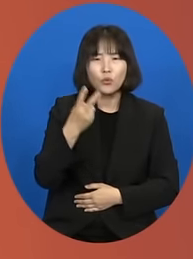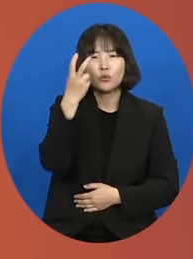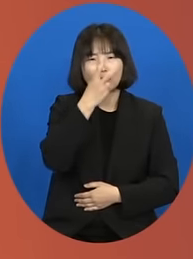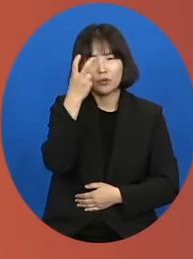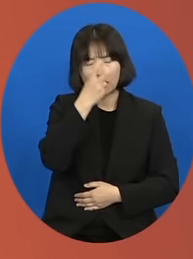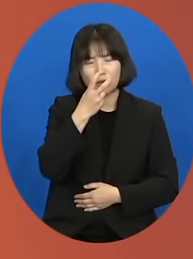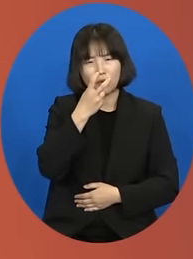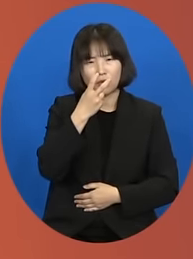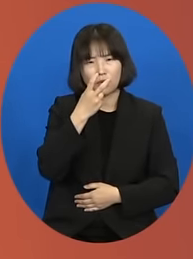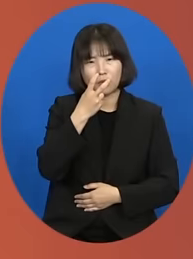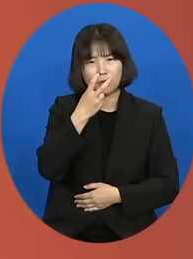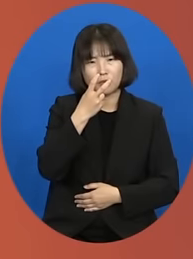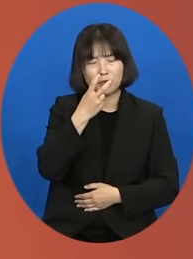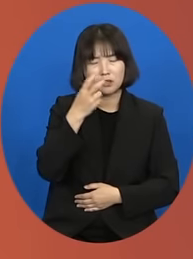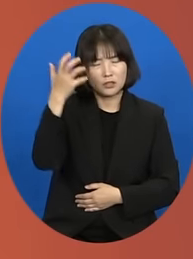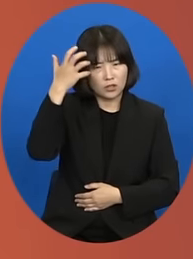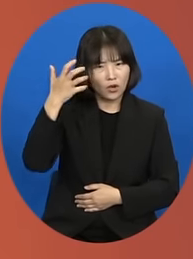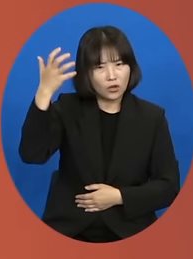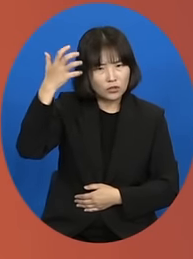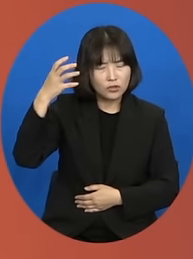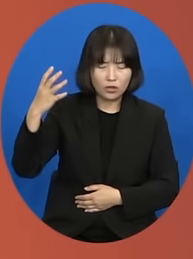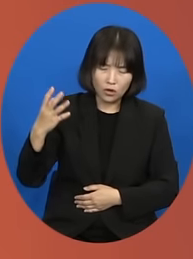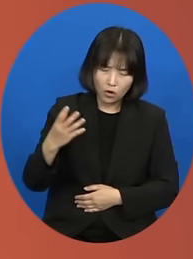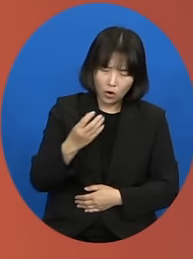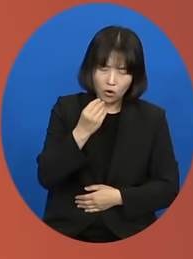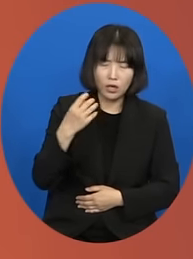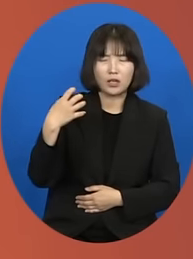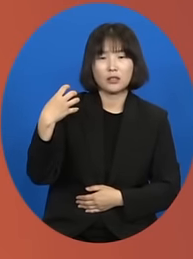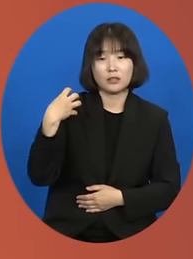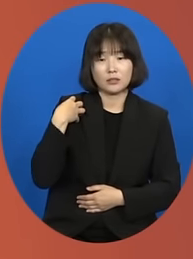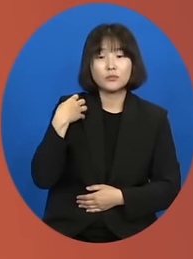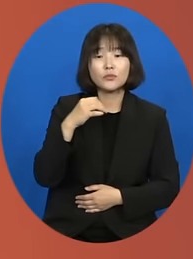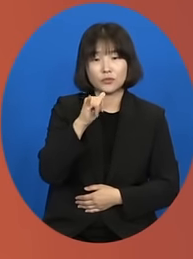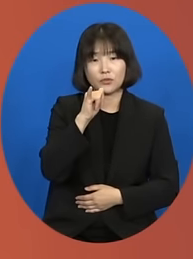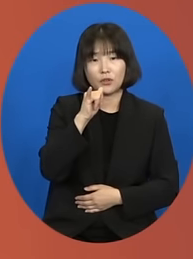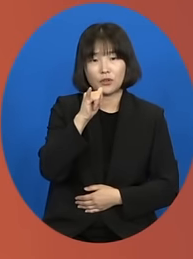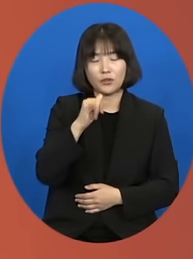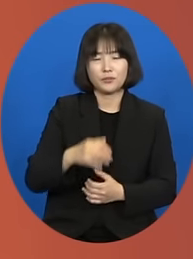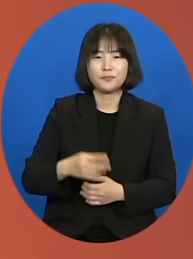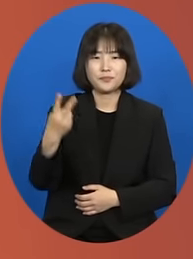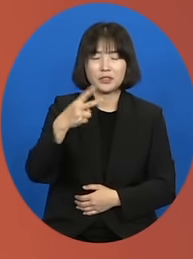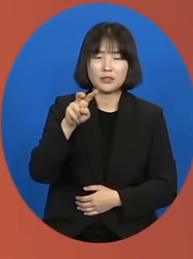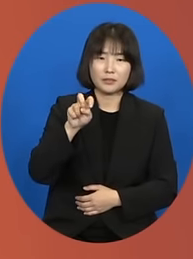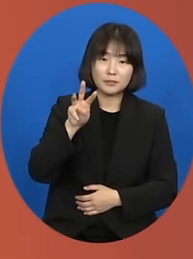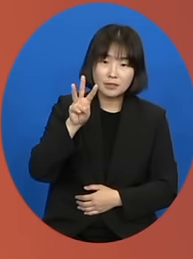할 영적인 거룩한 의무가 있습니다. 2023년